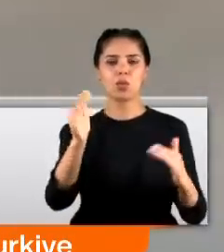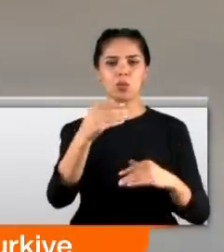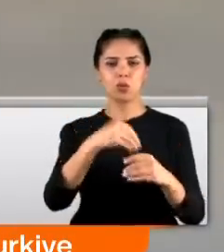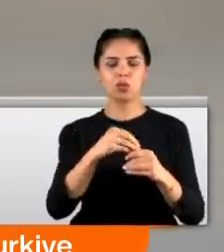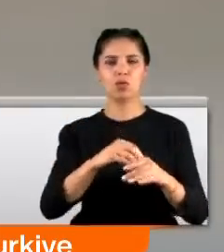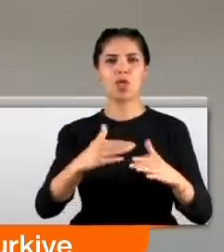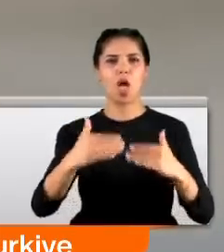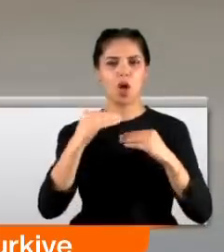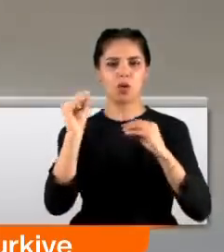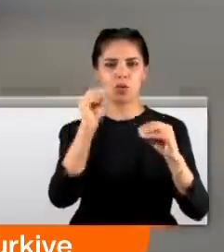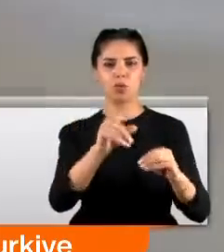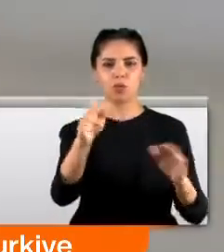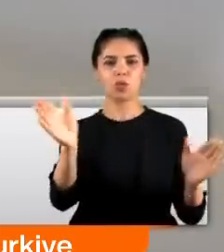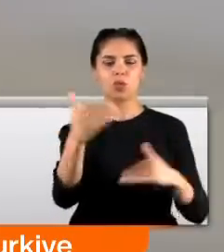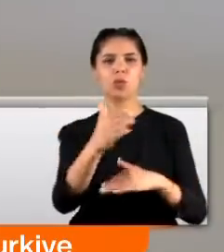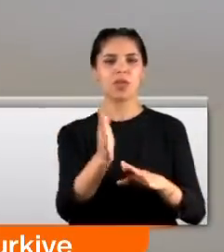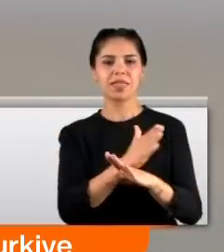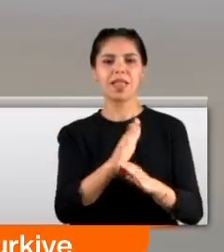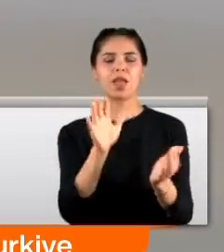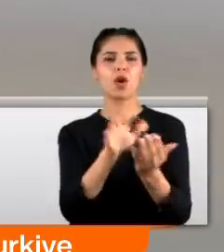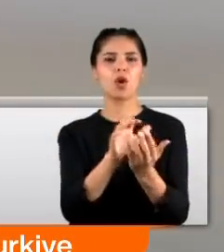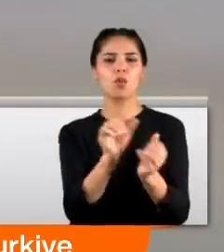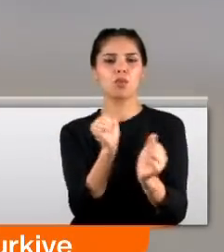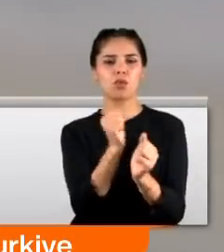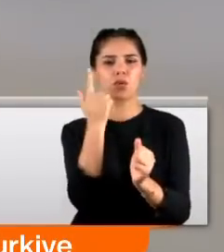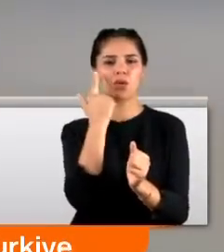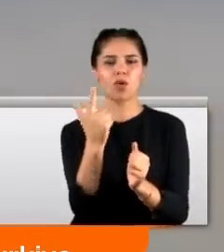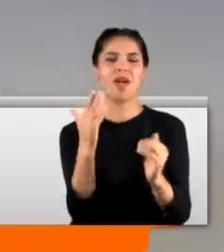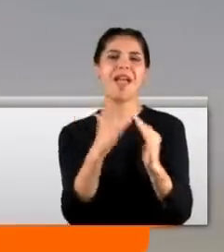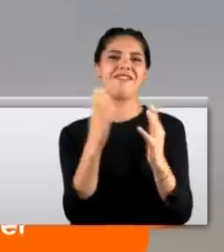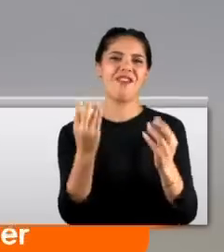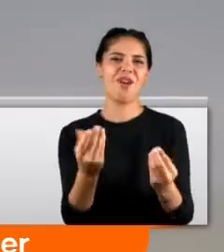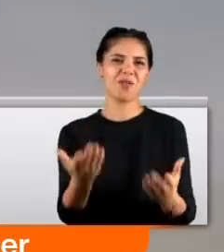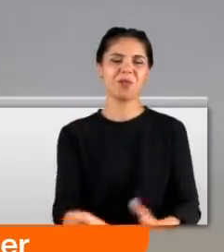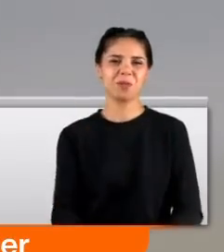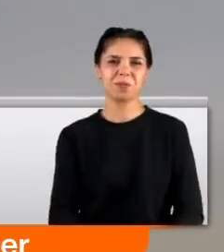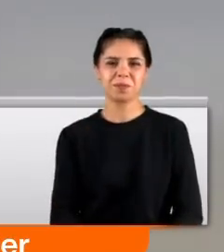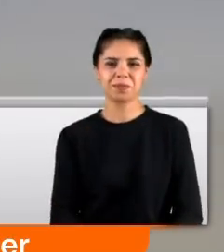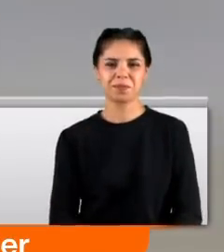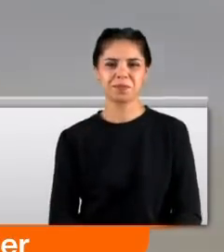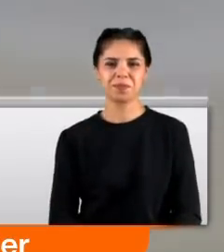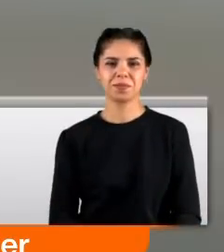de battaniye koydu. Bu kutu üşüyen köpekler için sıcak bir yuva oldu.